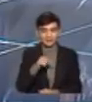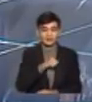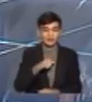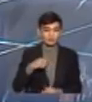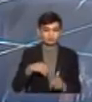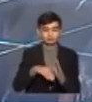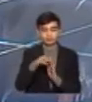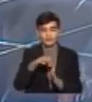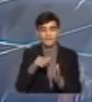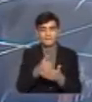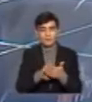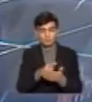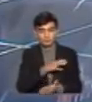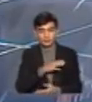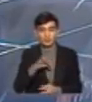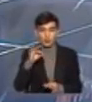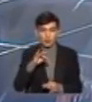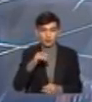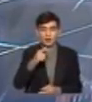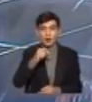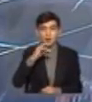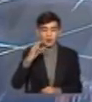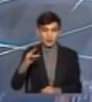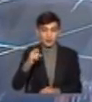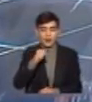ең көп дауыс жинаған еңбекпәннің мұғалімі Гауһар